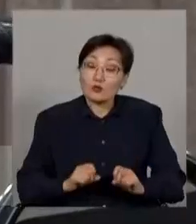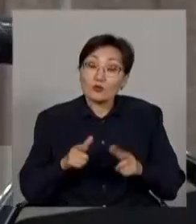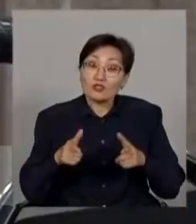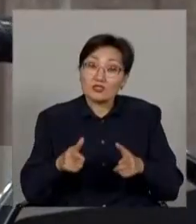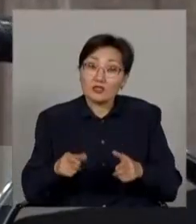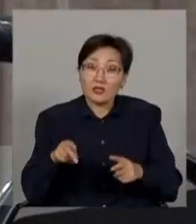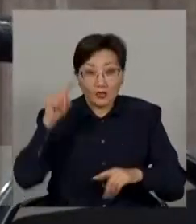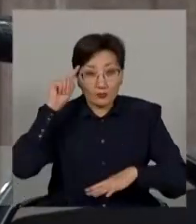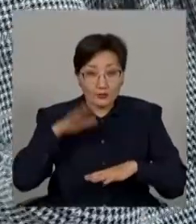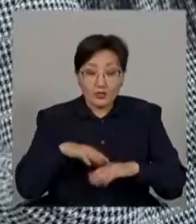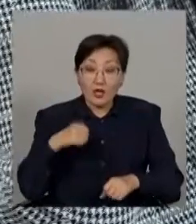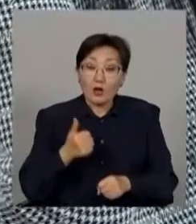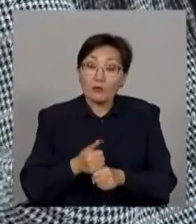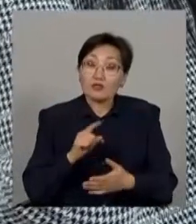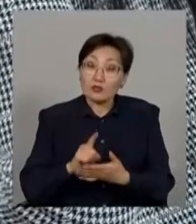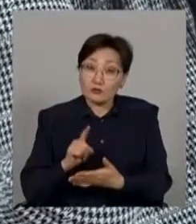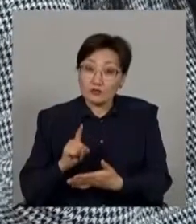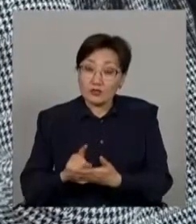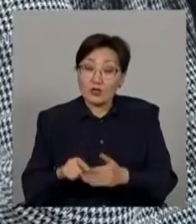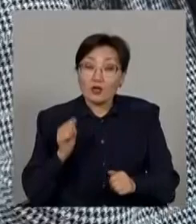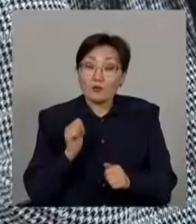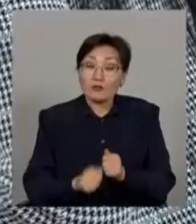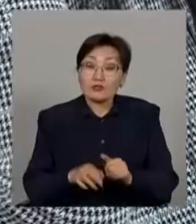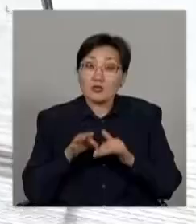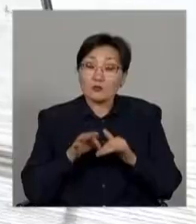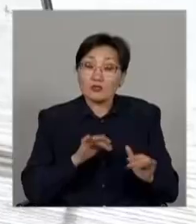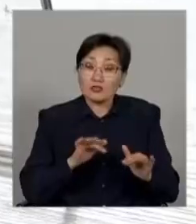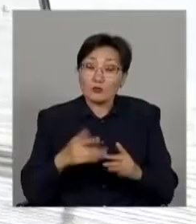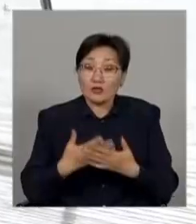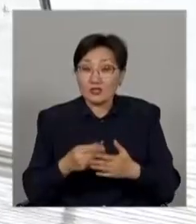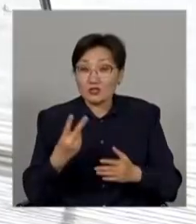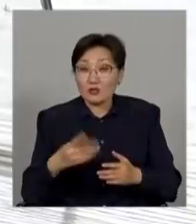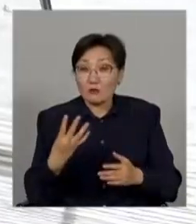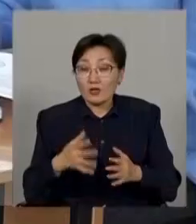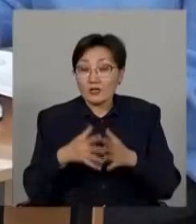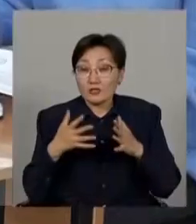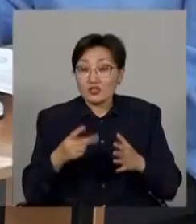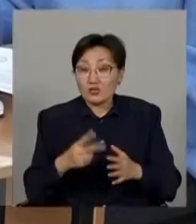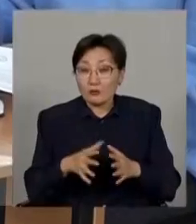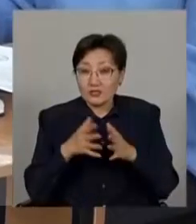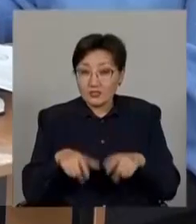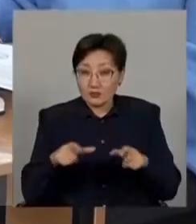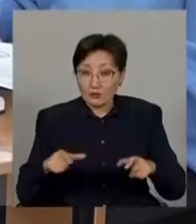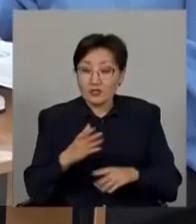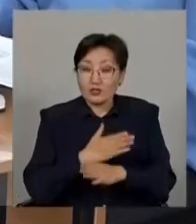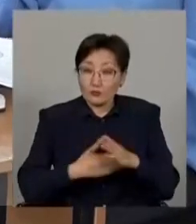орналастыру қала әкімдігінің басты міндеті. Ал әрбір өткен жәрменкеде шамамен 20-дан астам мүмкіндігі шектеулі жан